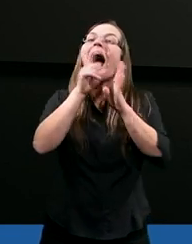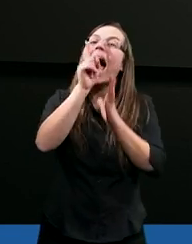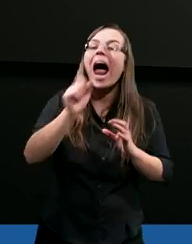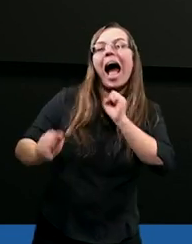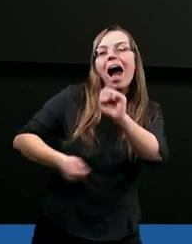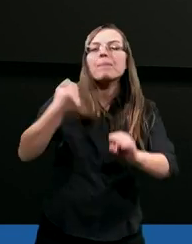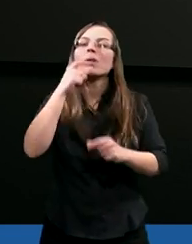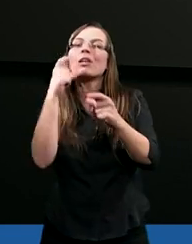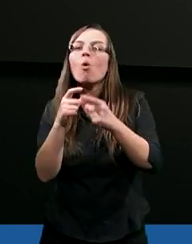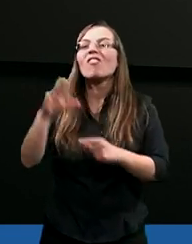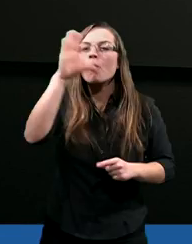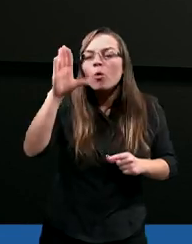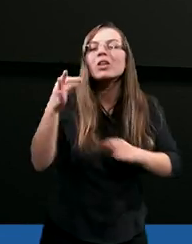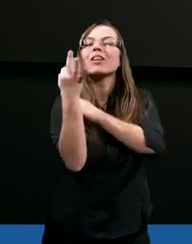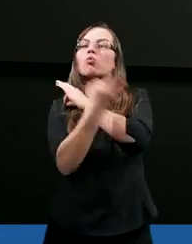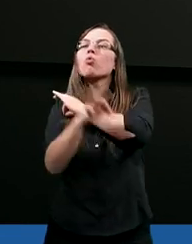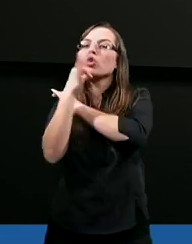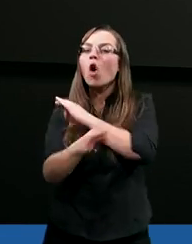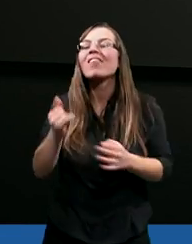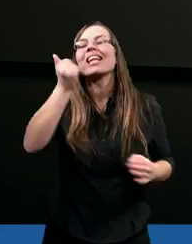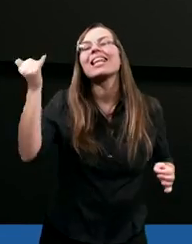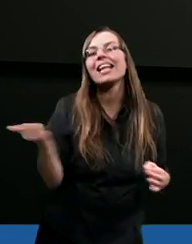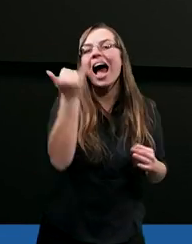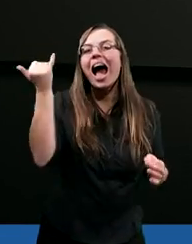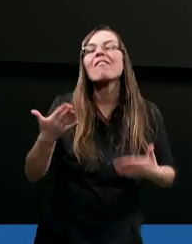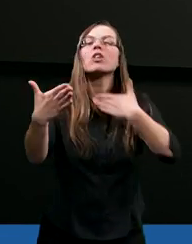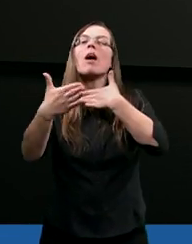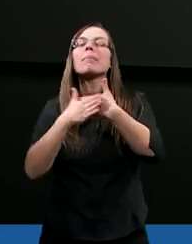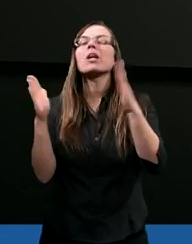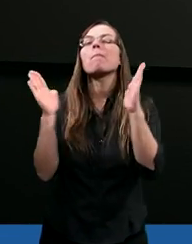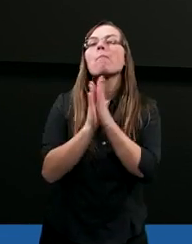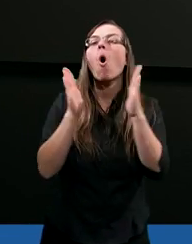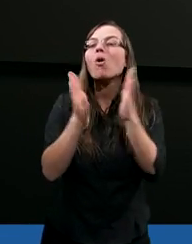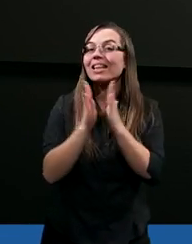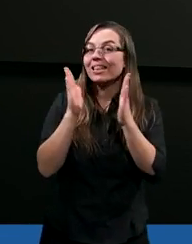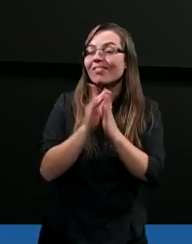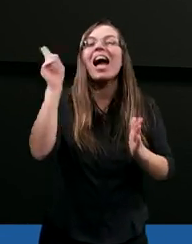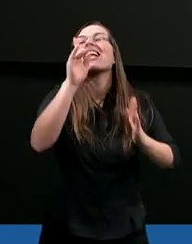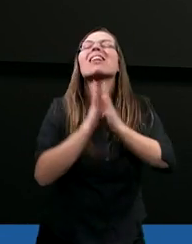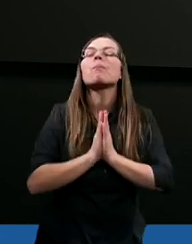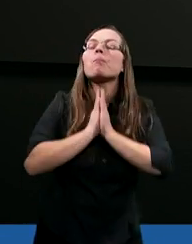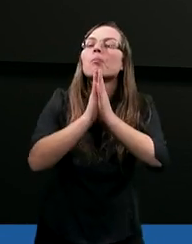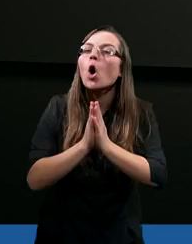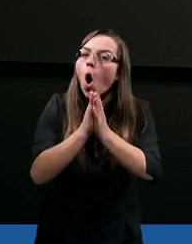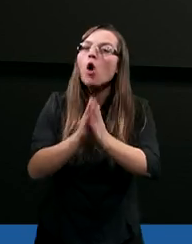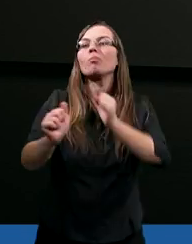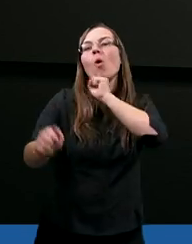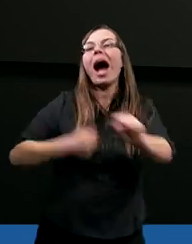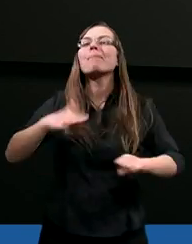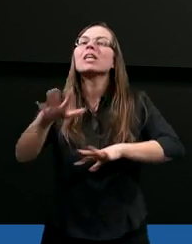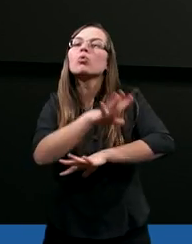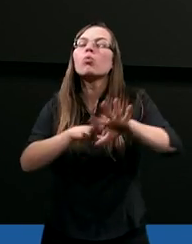Słowo Boże studiowali zawsze z modlitwą, z prośbą, aby Duch